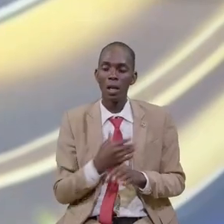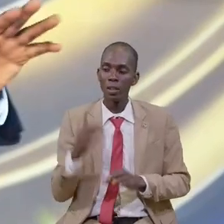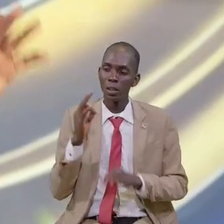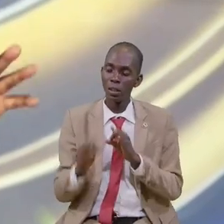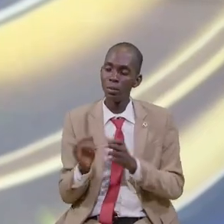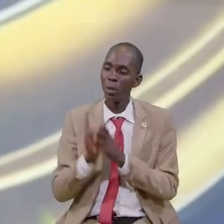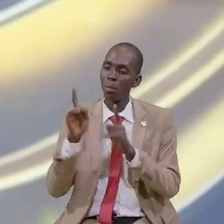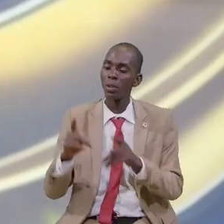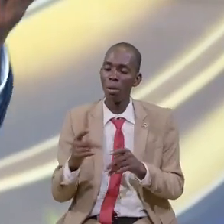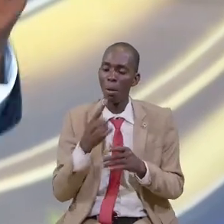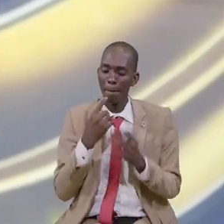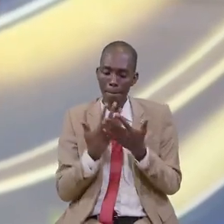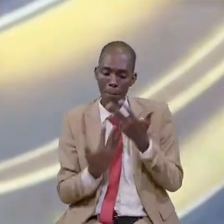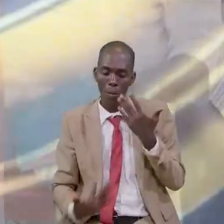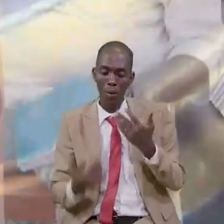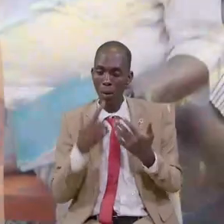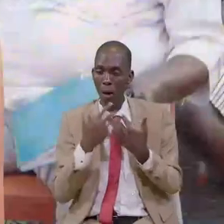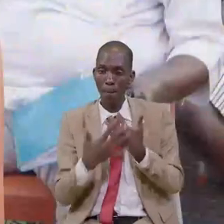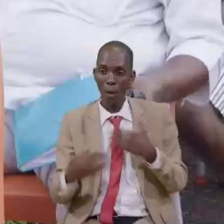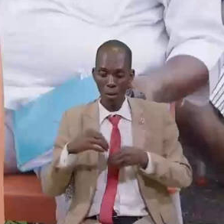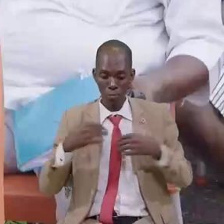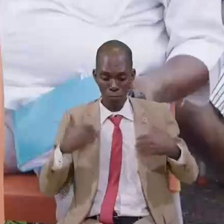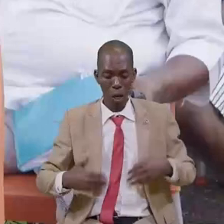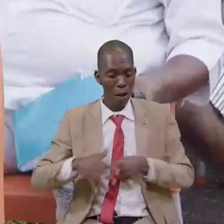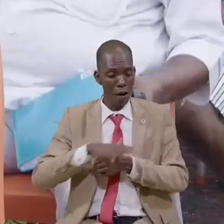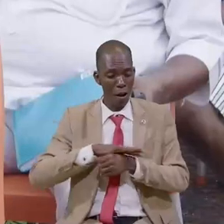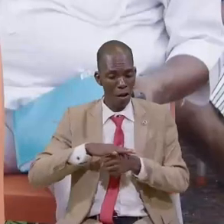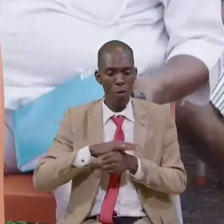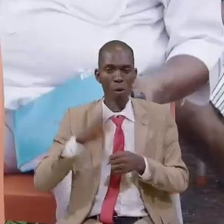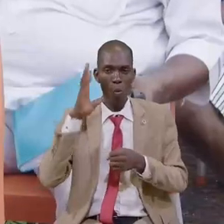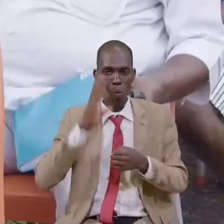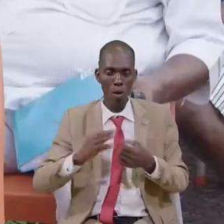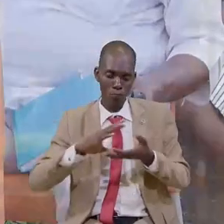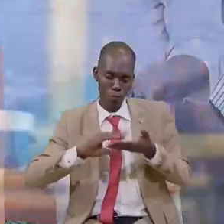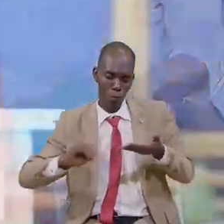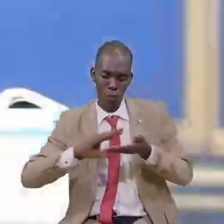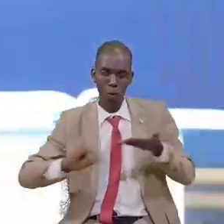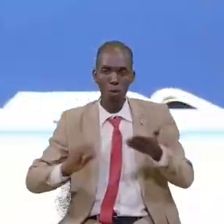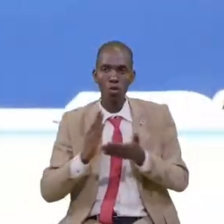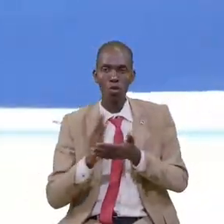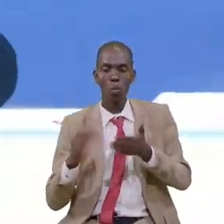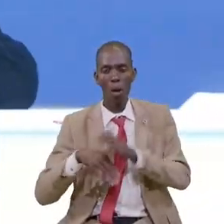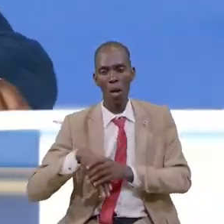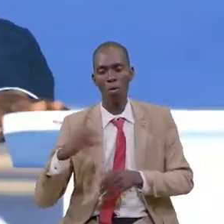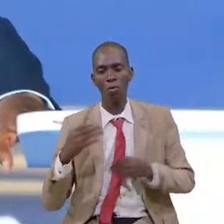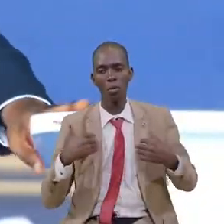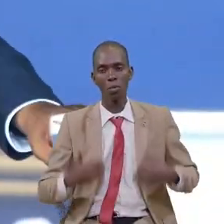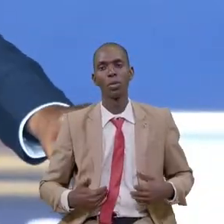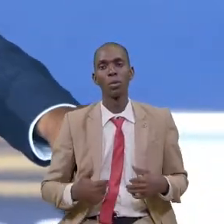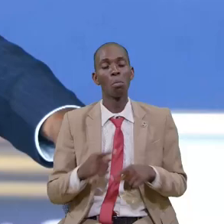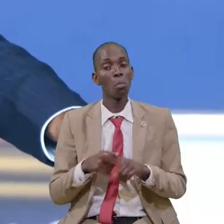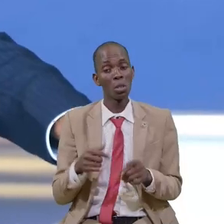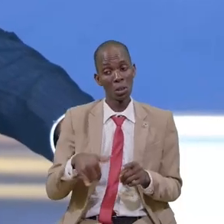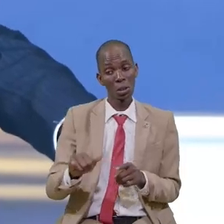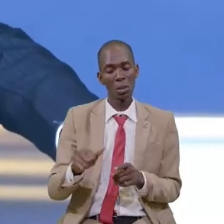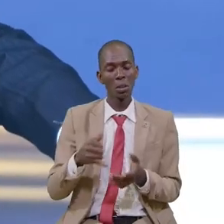du corps pourra circuler normalement. Non, ils n'avaient pas réglé le problème. Jusqu'à ce qu'ils se disent, nous